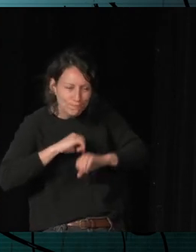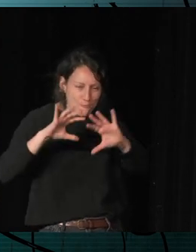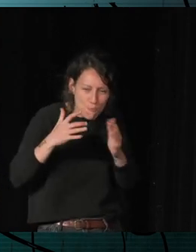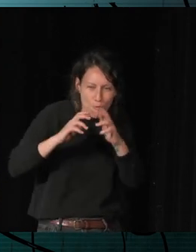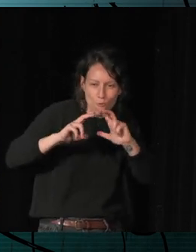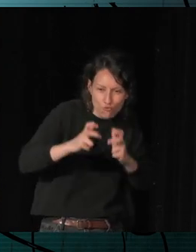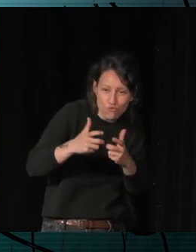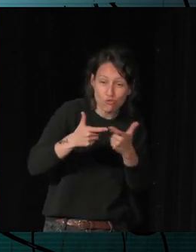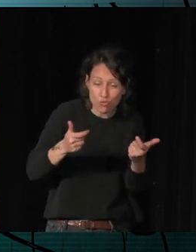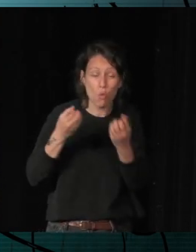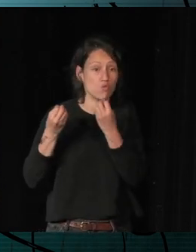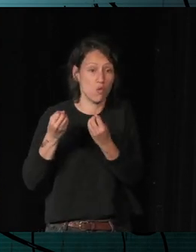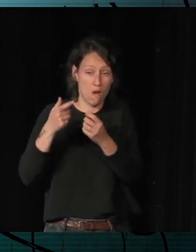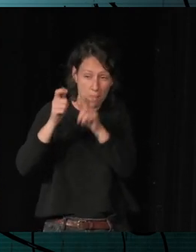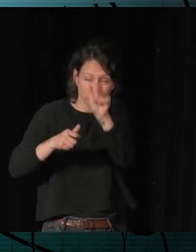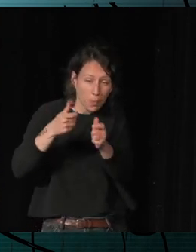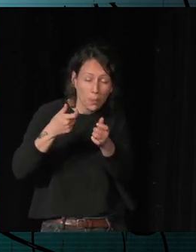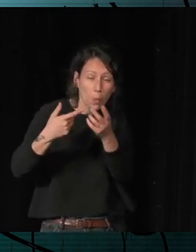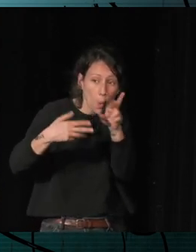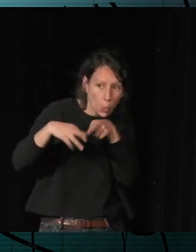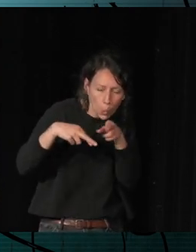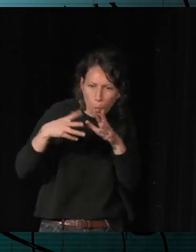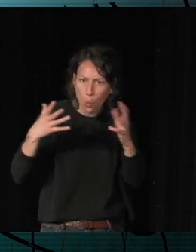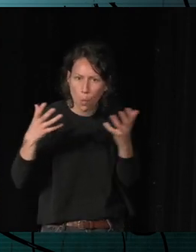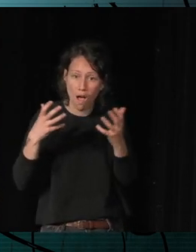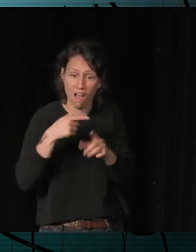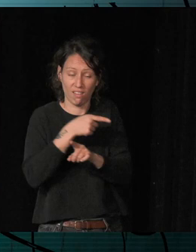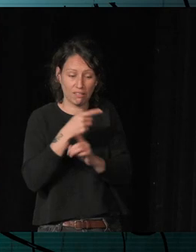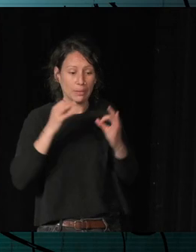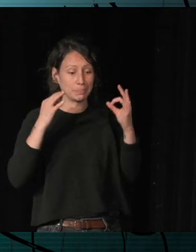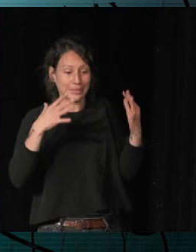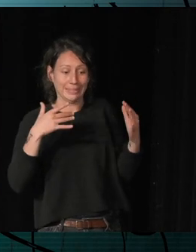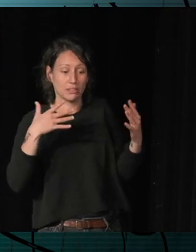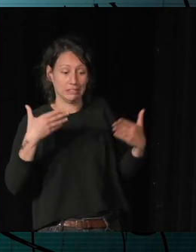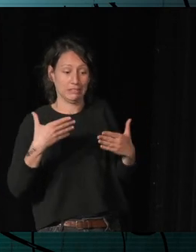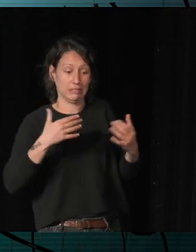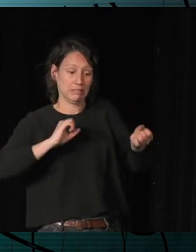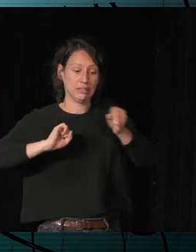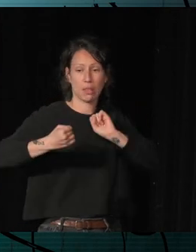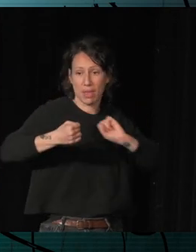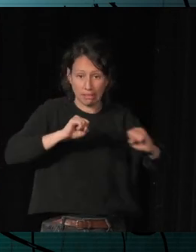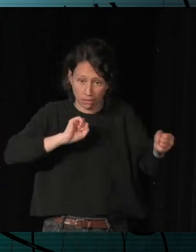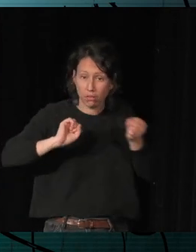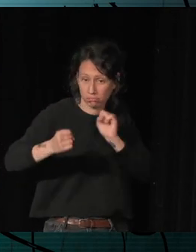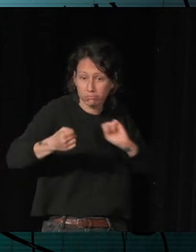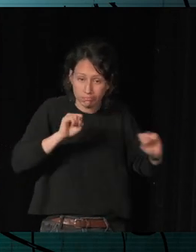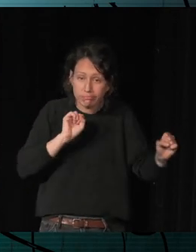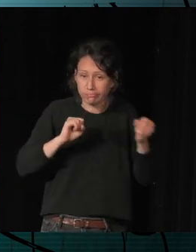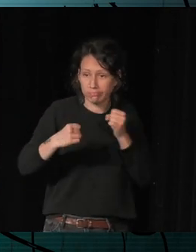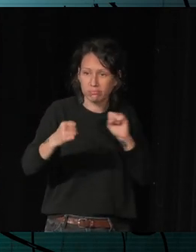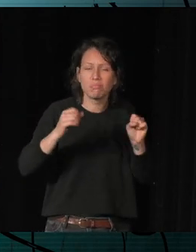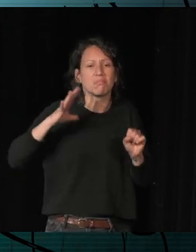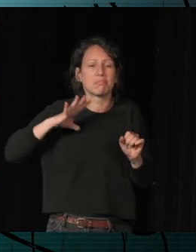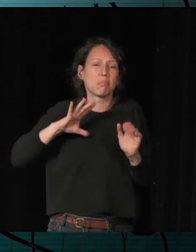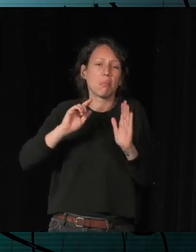soit sur Génération 4 tilt joystick et cetera c'était cinématique et et je veux dire à l'époque c'était pas un mot aussi un terme aussi galvodé que ça